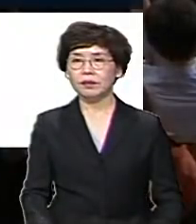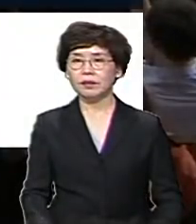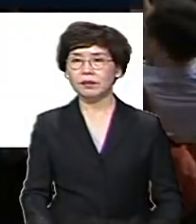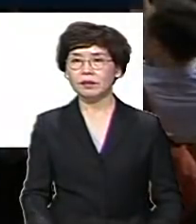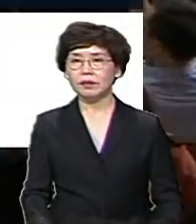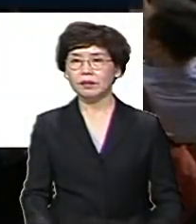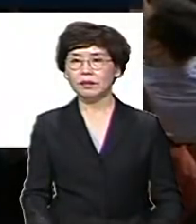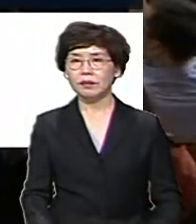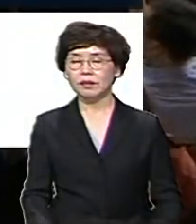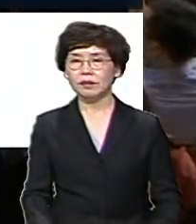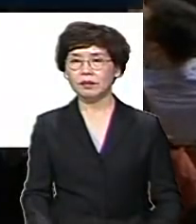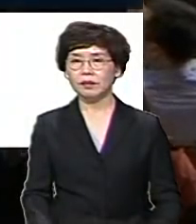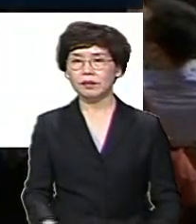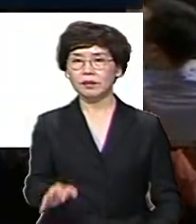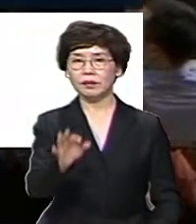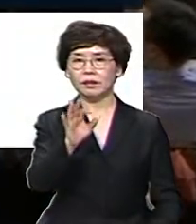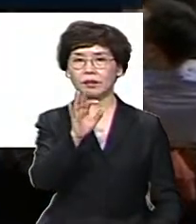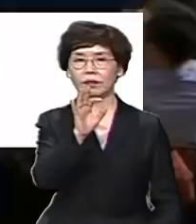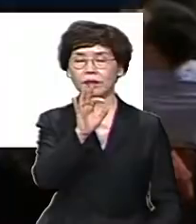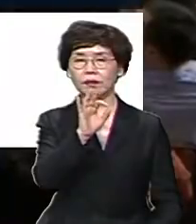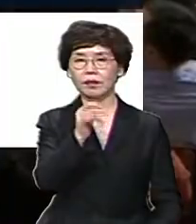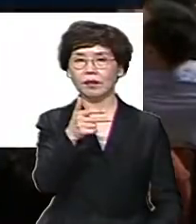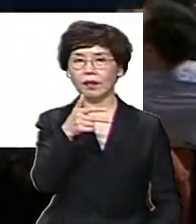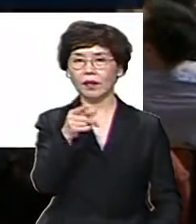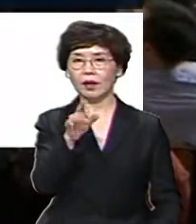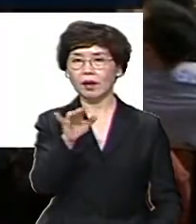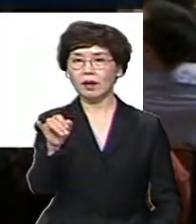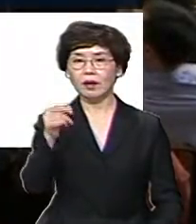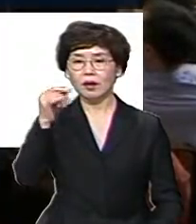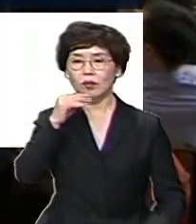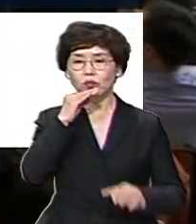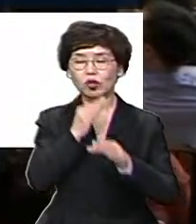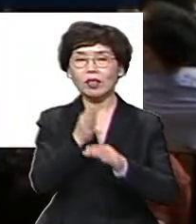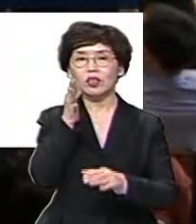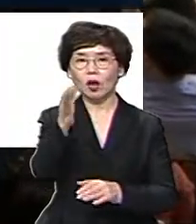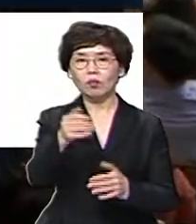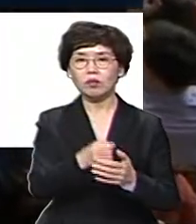하겠다는 것입니다. 네, 질문하세요.